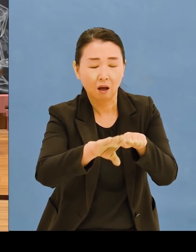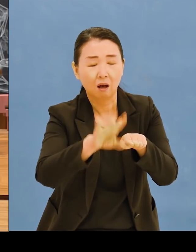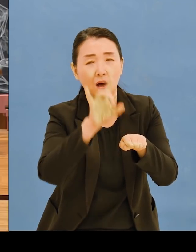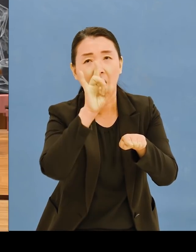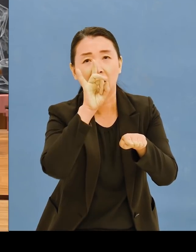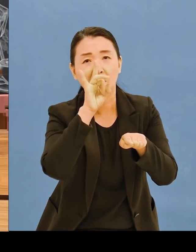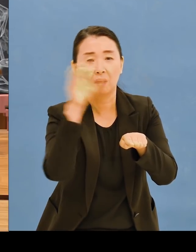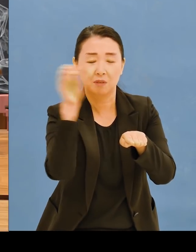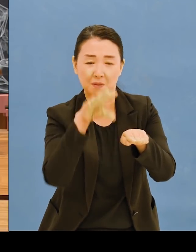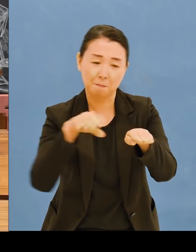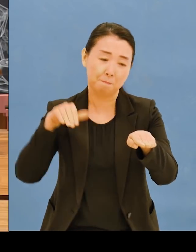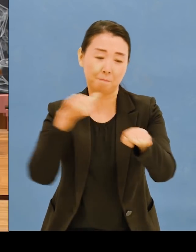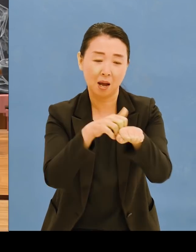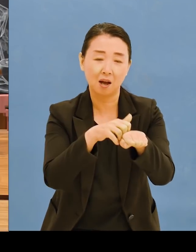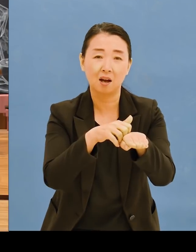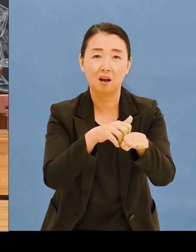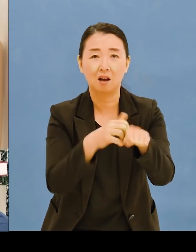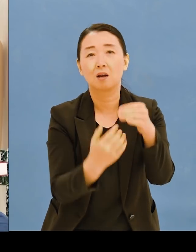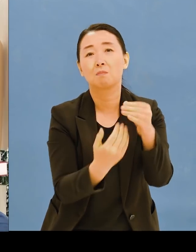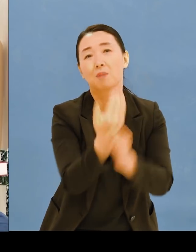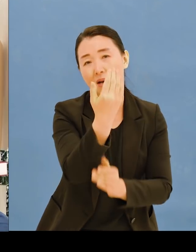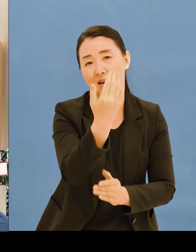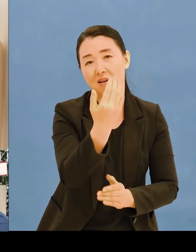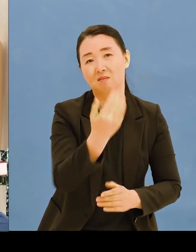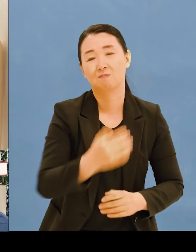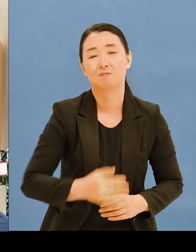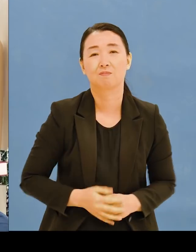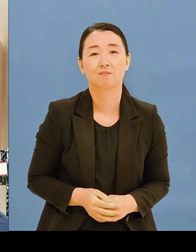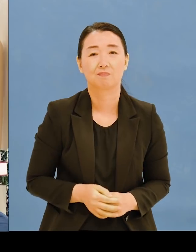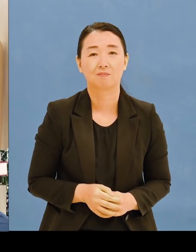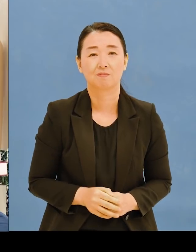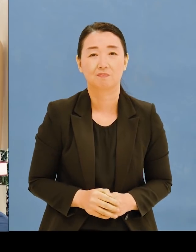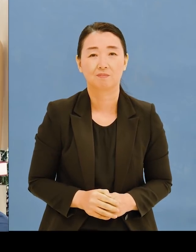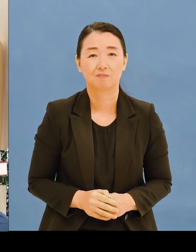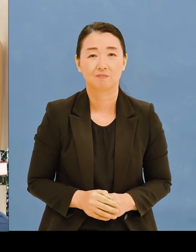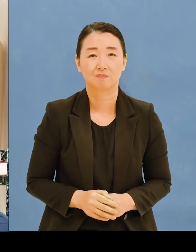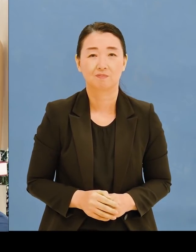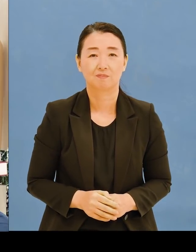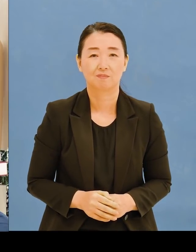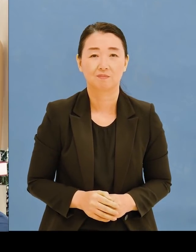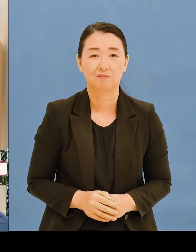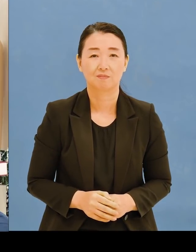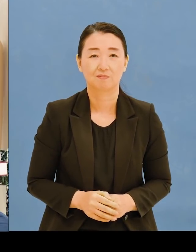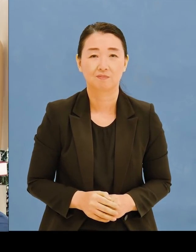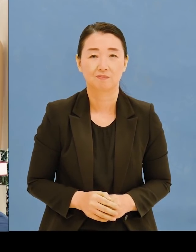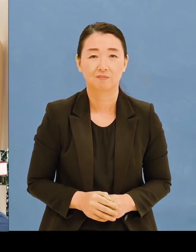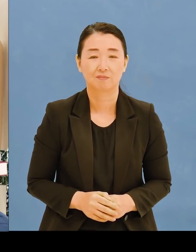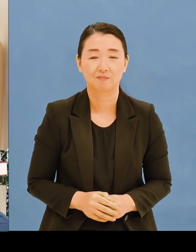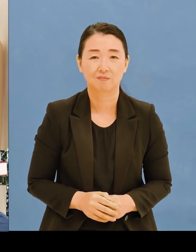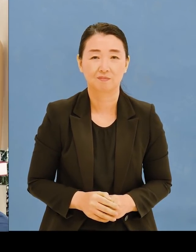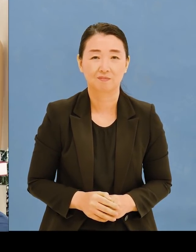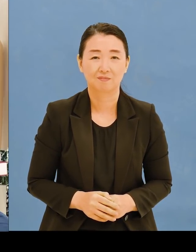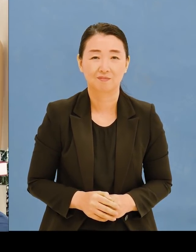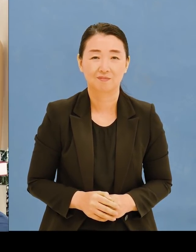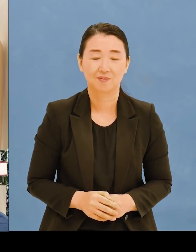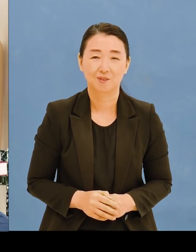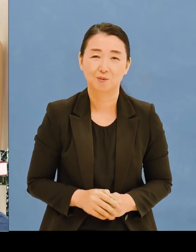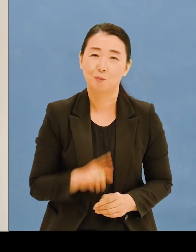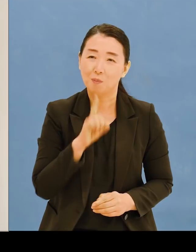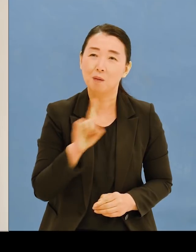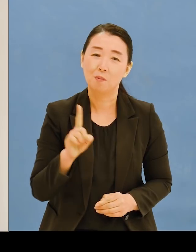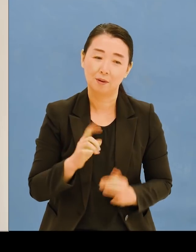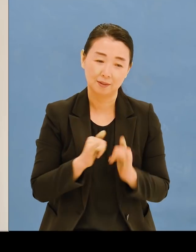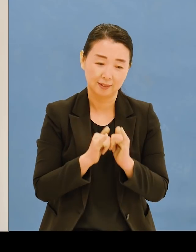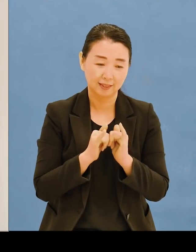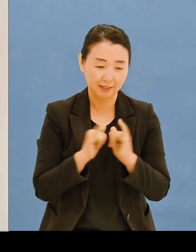없었으니까. 급정차가 됐군요. 네, 급정거를 이제 해야 되는데. 해야 돼서. 그래서 이제 그러잖아요. 사람이